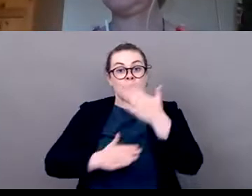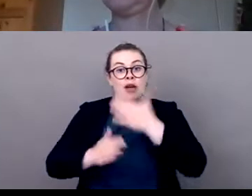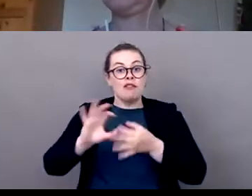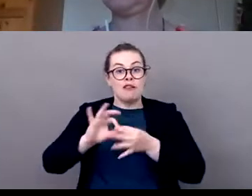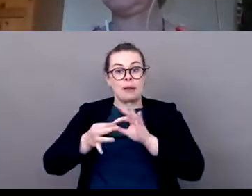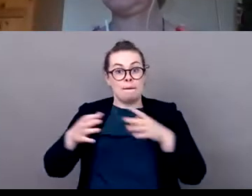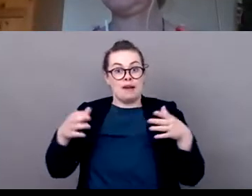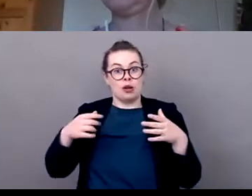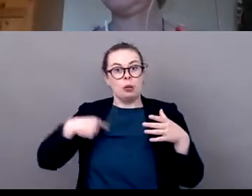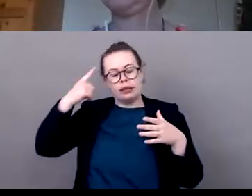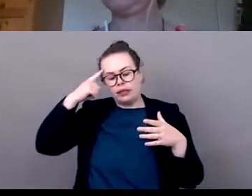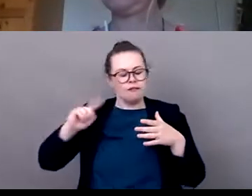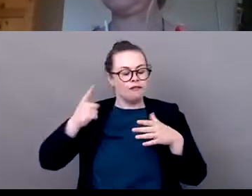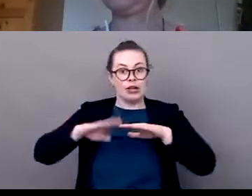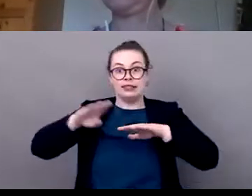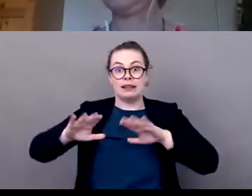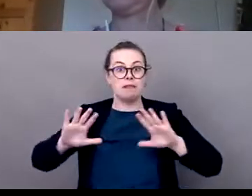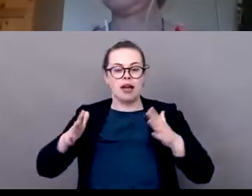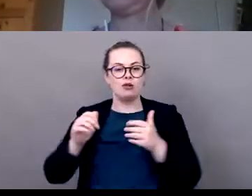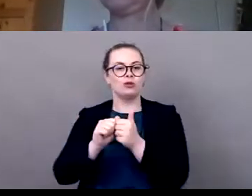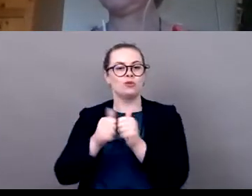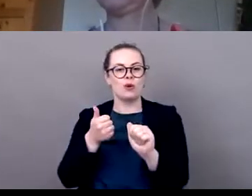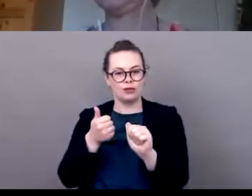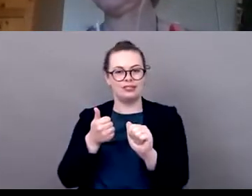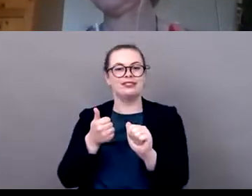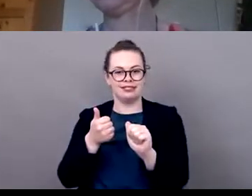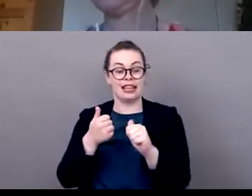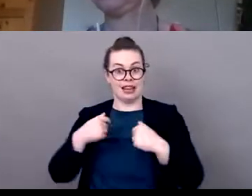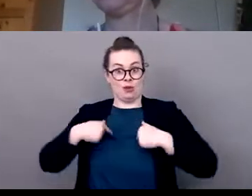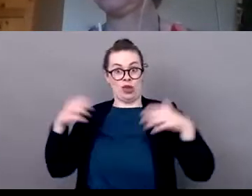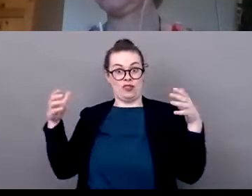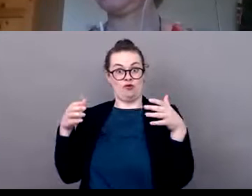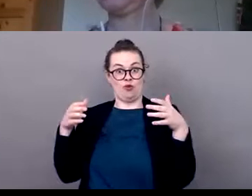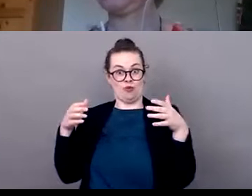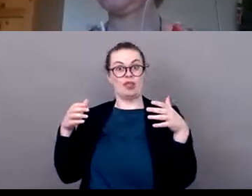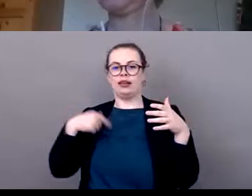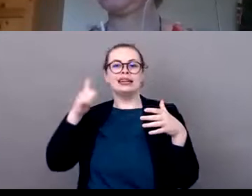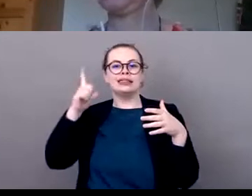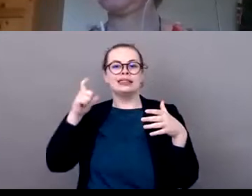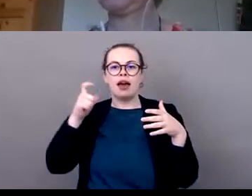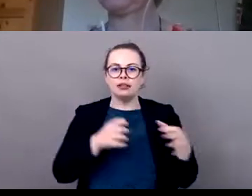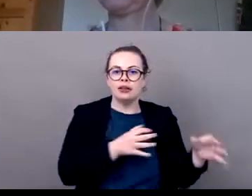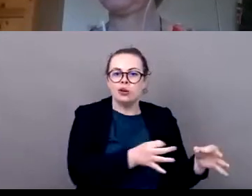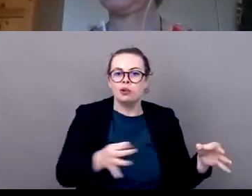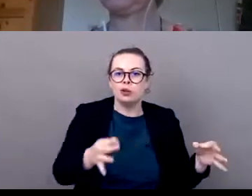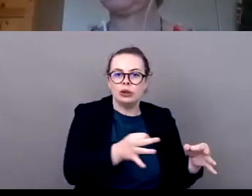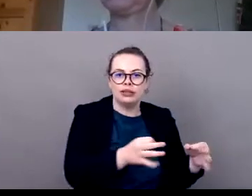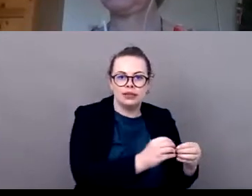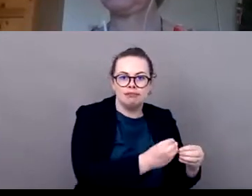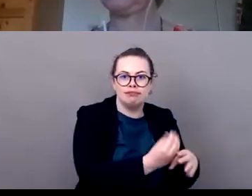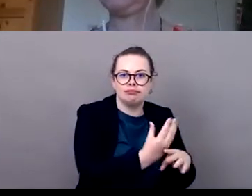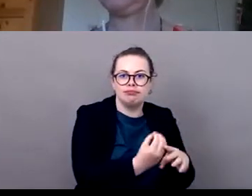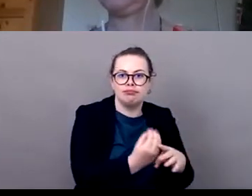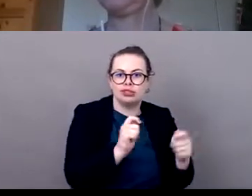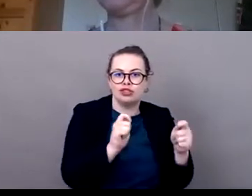notre comité, nous pensons que le changement commence par le sport, mais le véritable changement des mentalités doit se faire